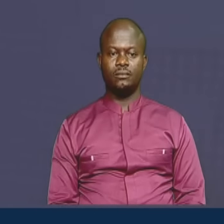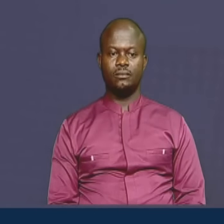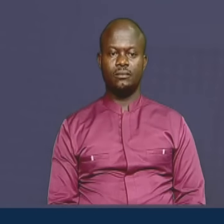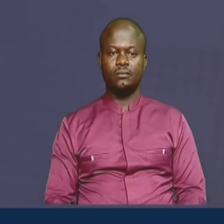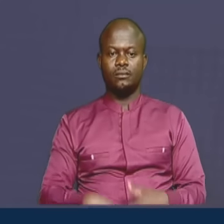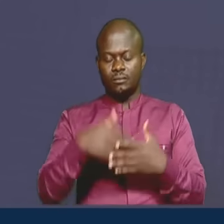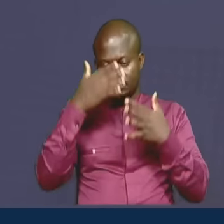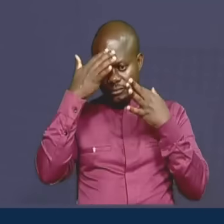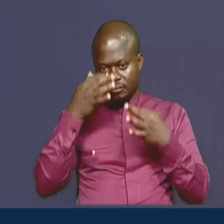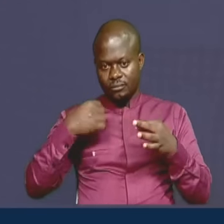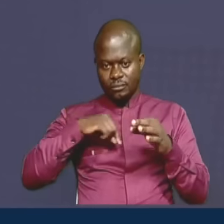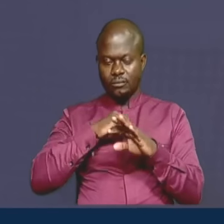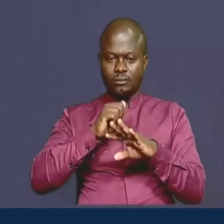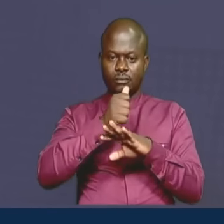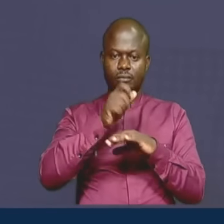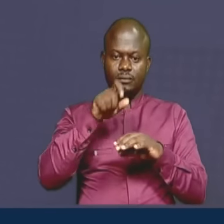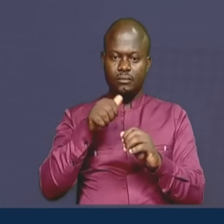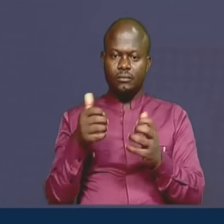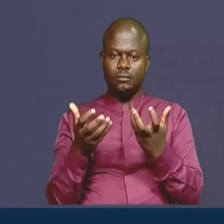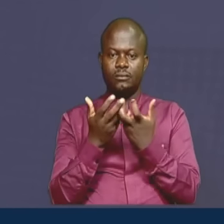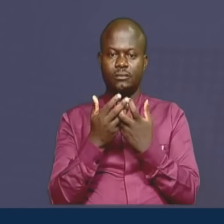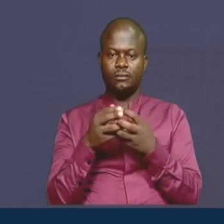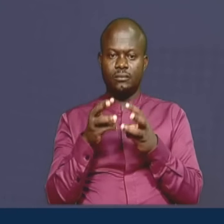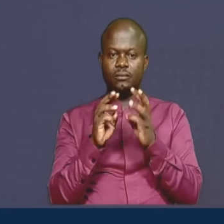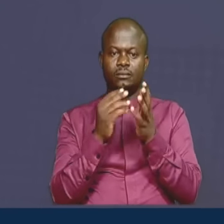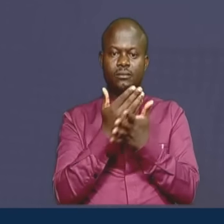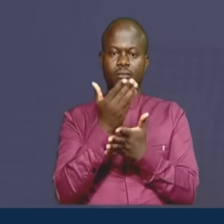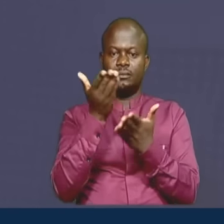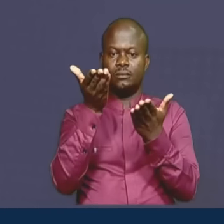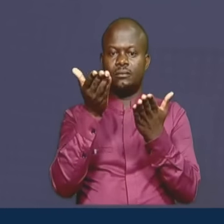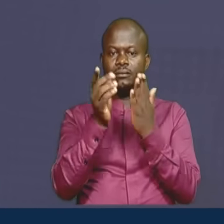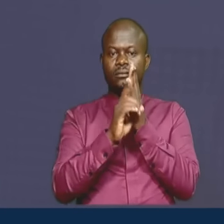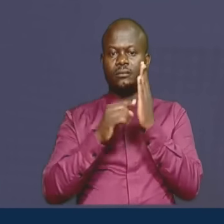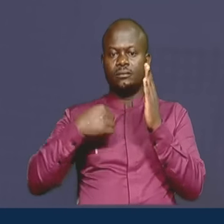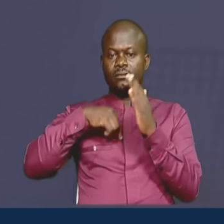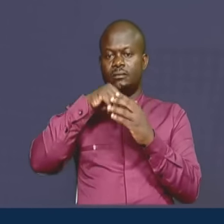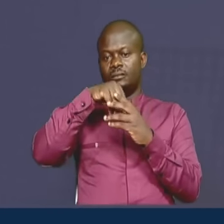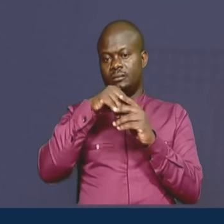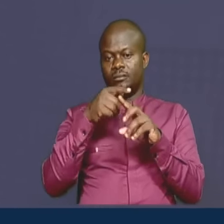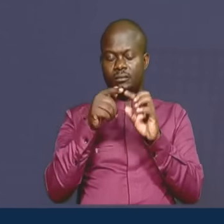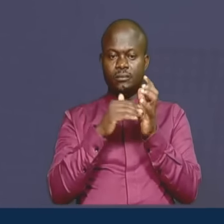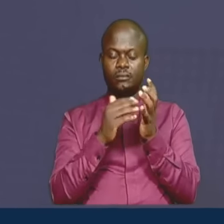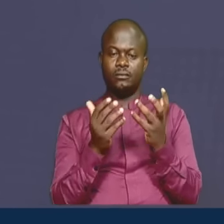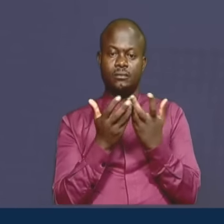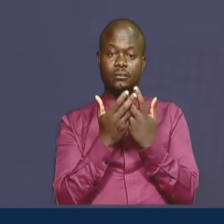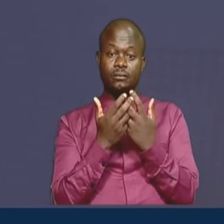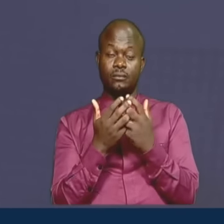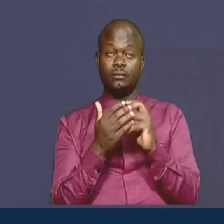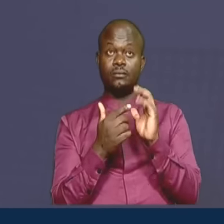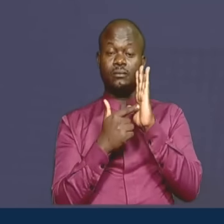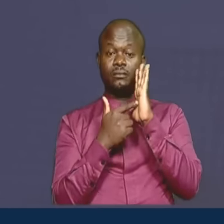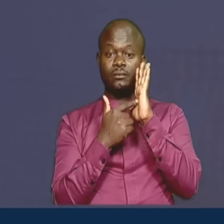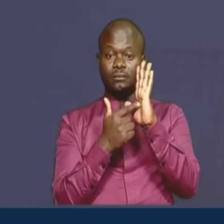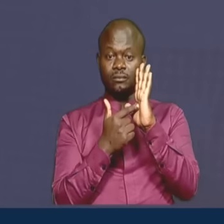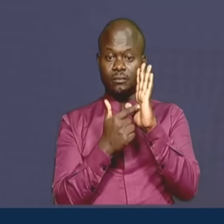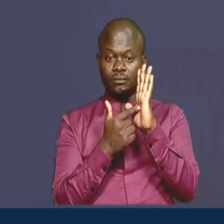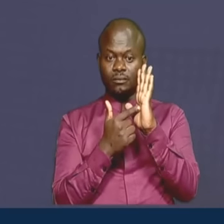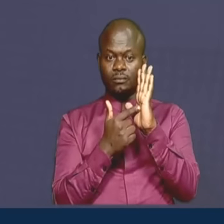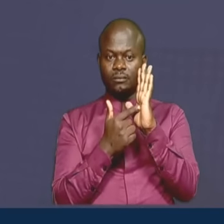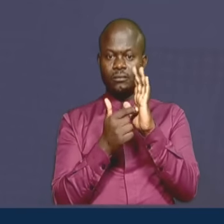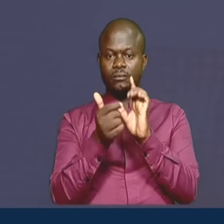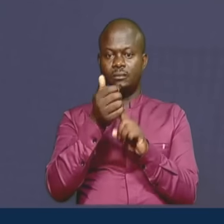Ingamba dufata zigomba kugendana no kujyana n'udushya duhari mu karere tubarizwamo ndetse zikanagendera ku bimenyetso fatizo z'ibyo twagiye